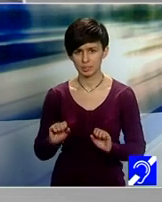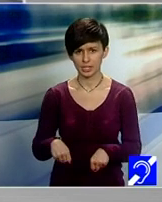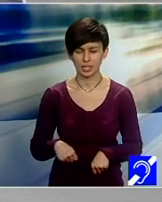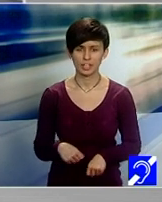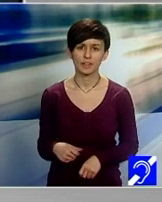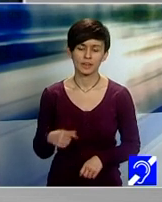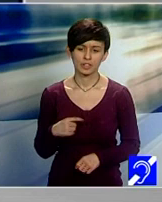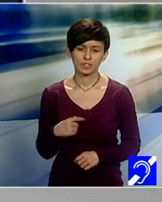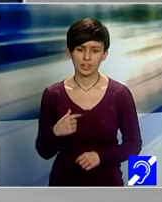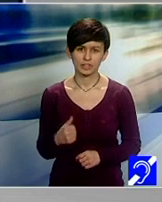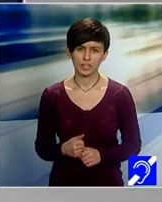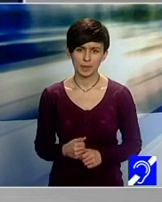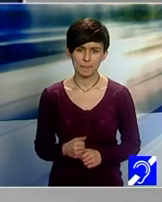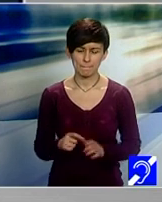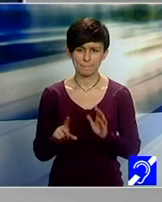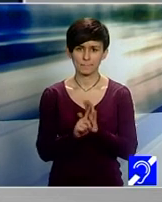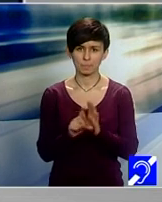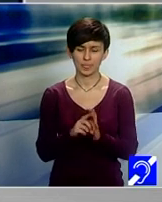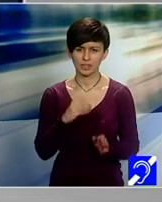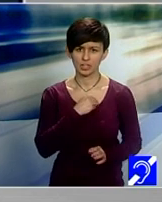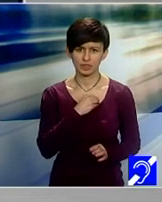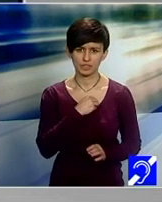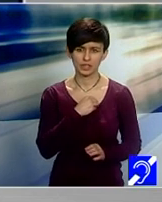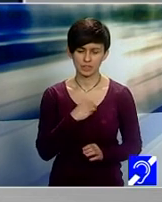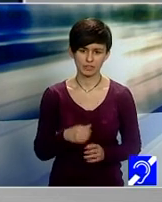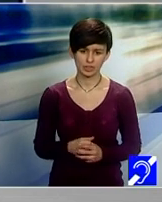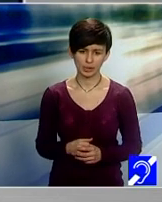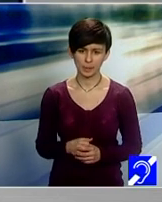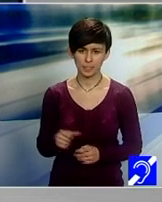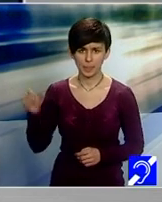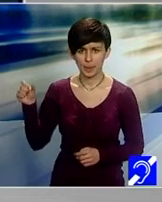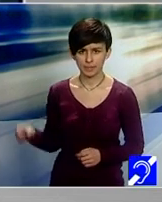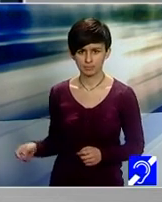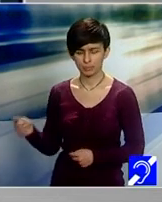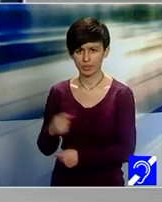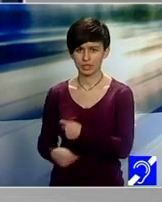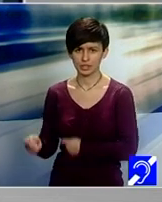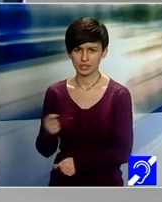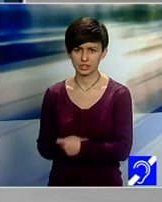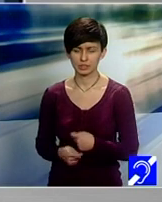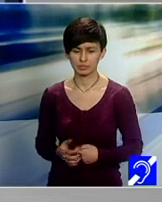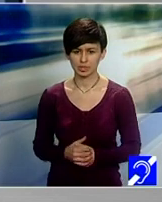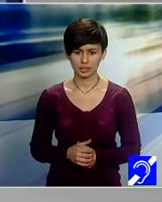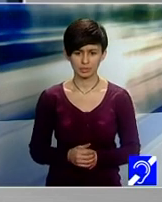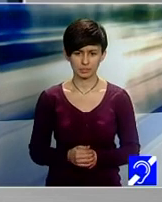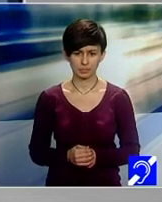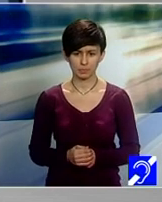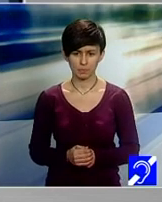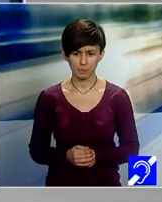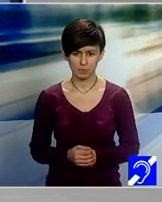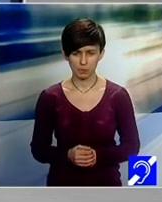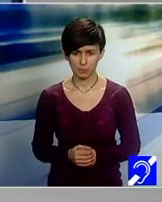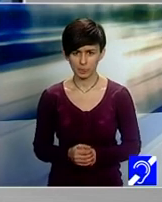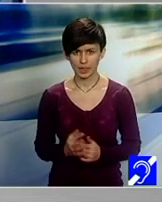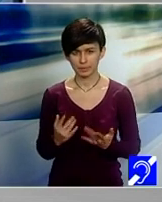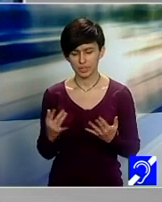afecta dezvoltatorii imobiliari, de asemenea industria construcțiilor, a materialelor de construcții și numărul